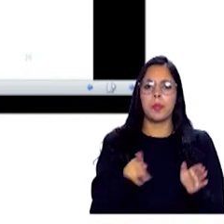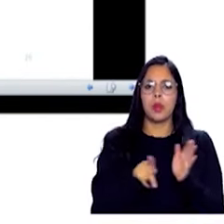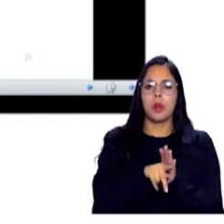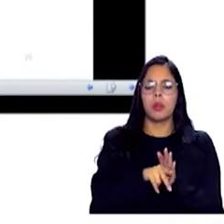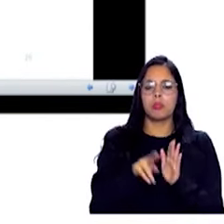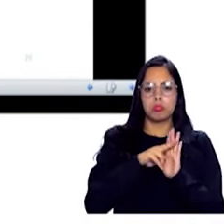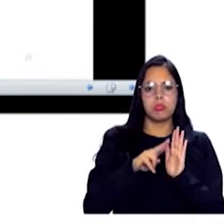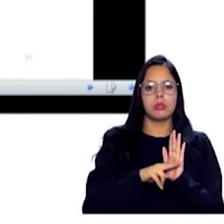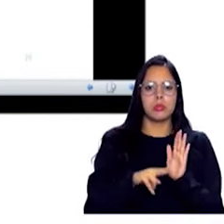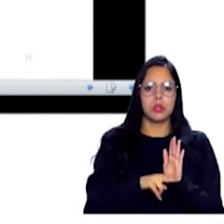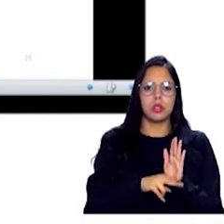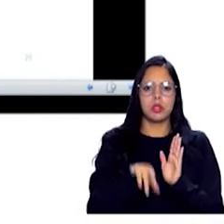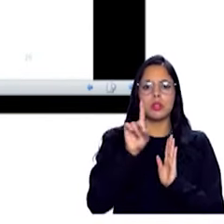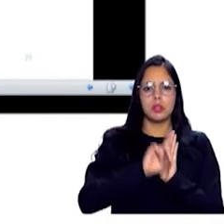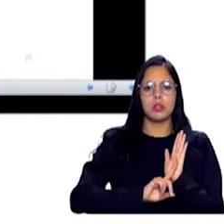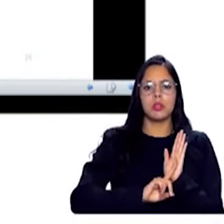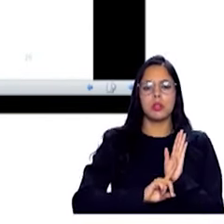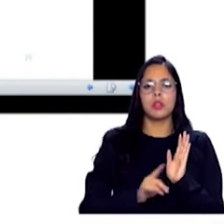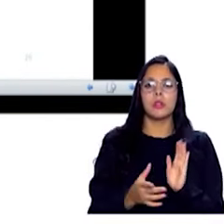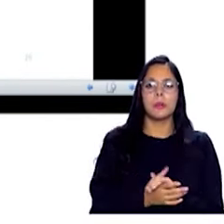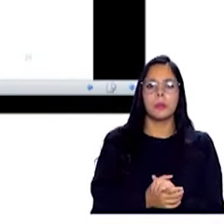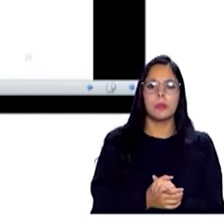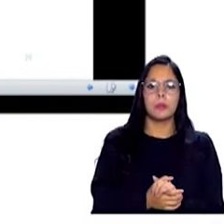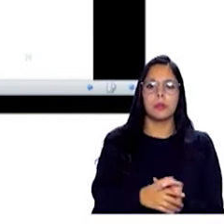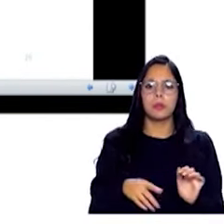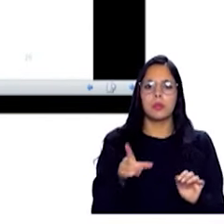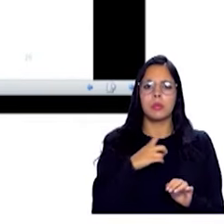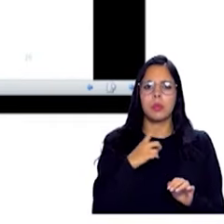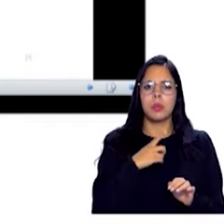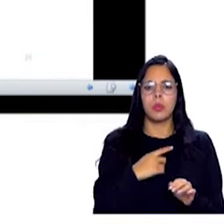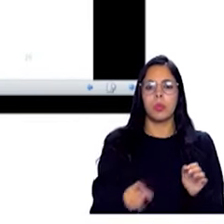ipotesi in cui Il primo presidente dichiara inammissibilità